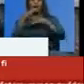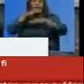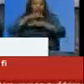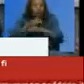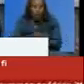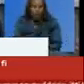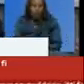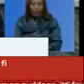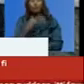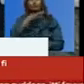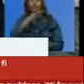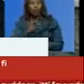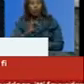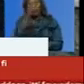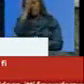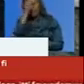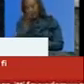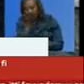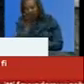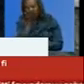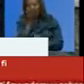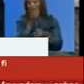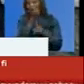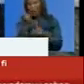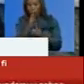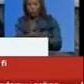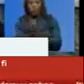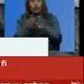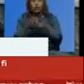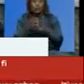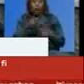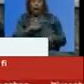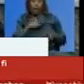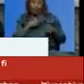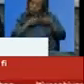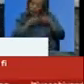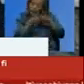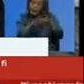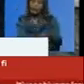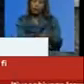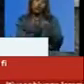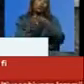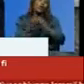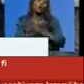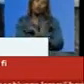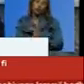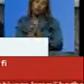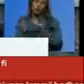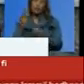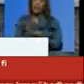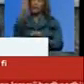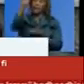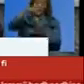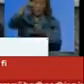ሽማግሌዎች ሙስሊሞች ክርስቲያኖች ዋቄፈታዎች እንዲሁም ሌሎች ሃይማኖቶችን የምትከተሉ ወገኖች ከሰሜን እስከ